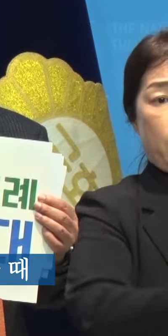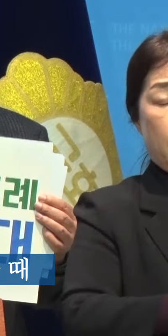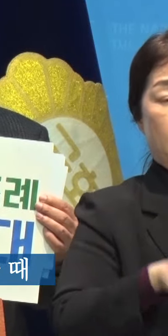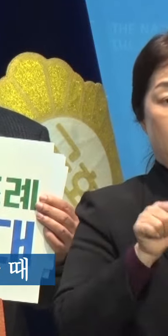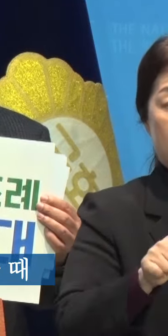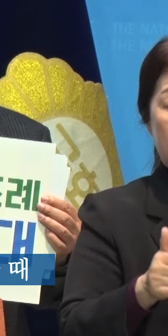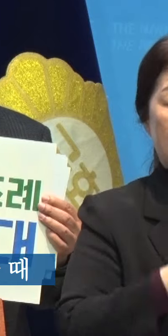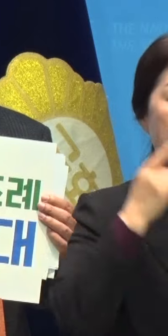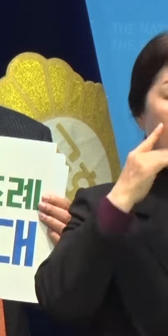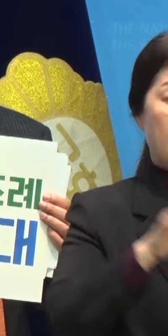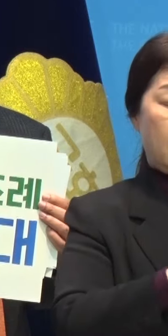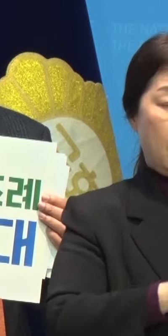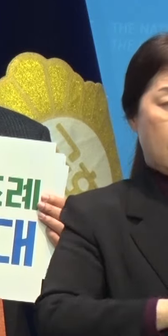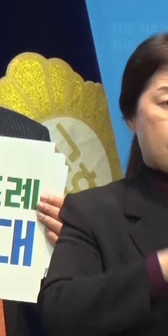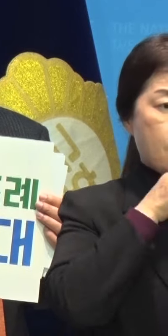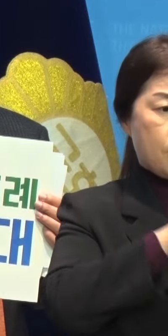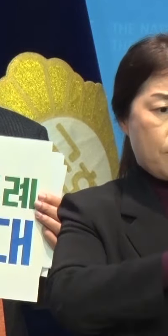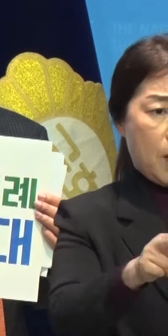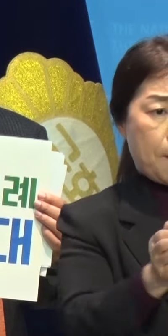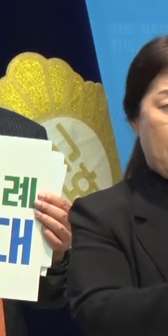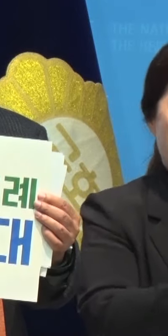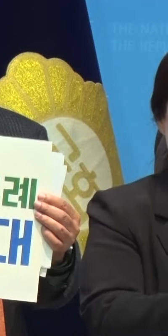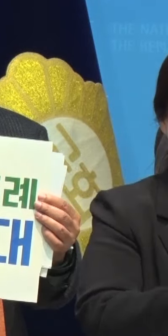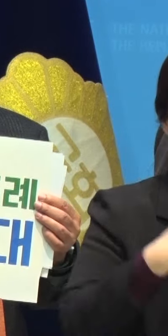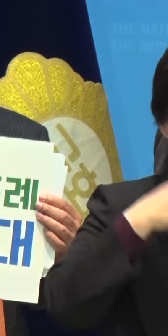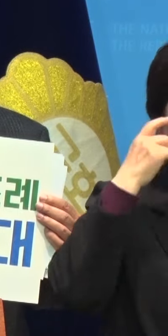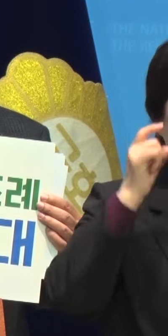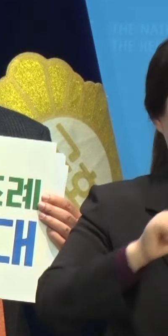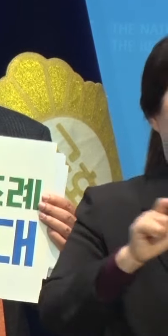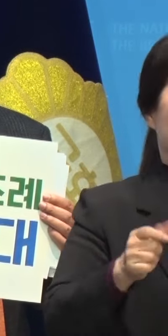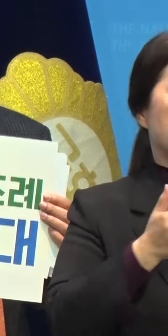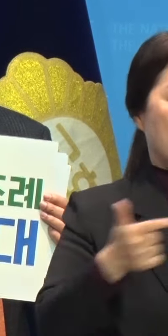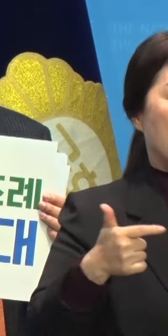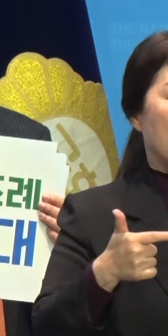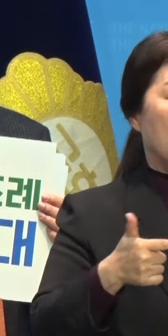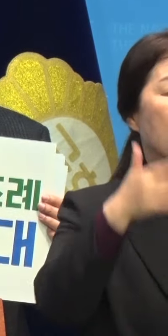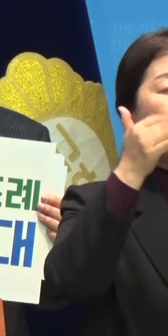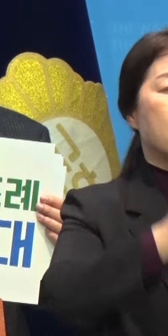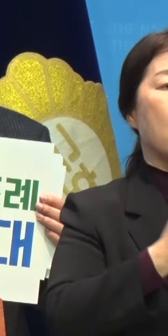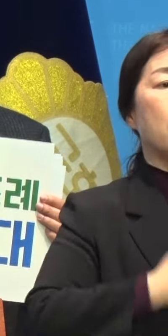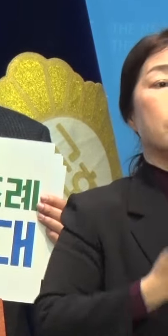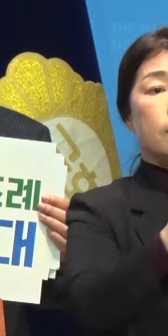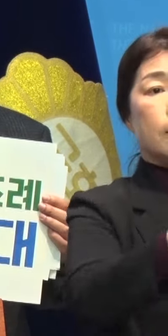강행 처리했을 때 깊은 고민에 빠질 수밖에 없다라는 마지막에 말씀을 남깁니다.